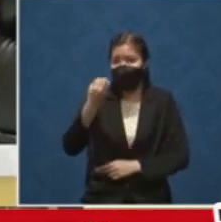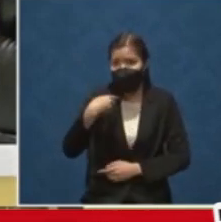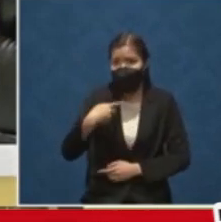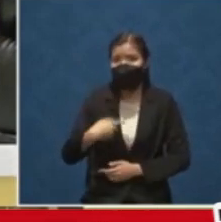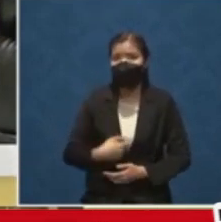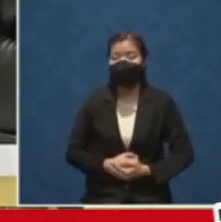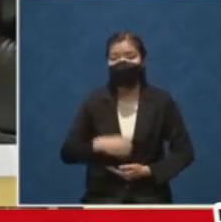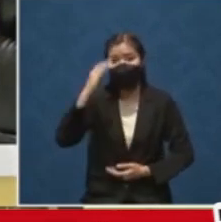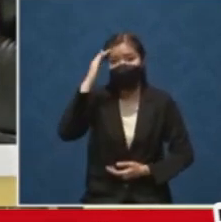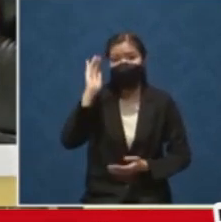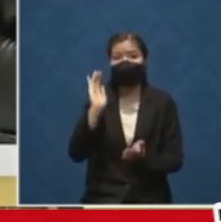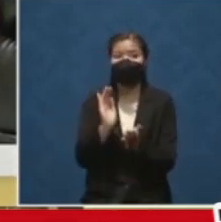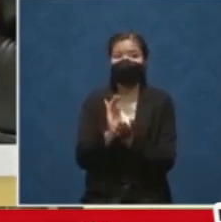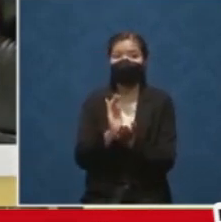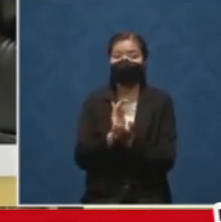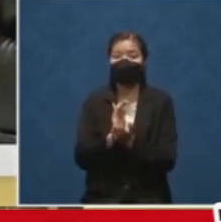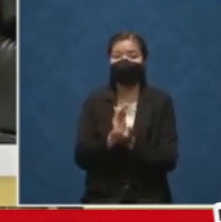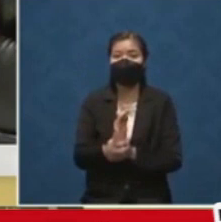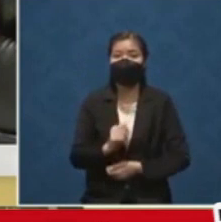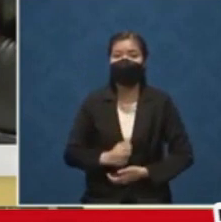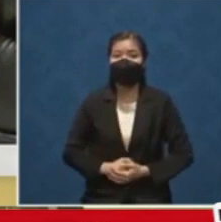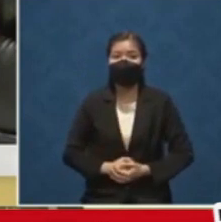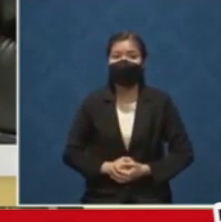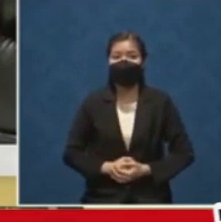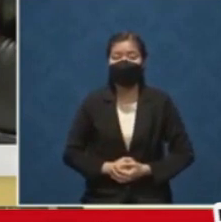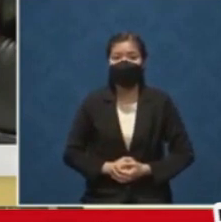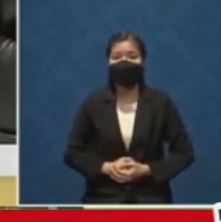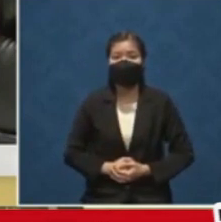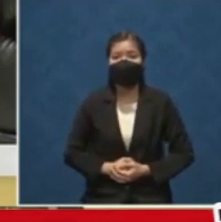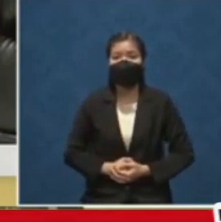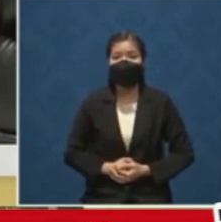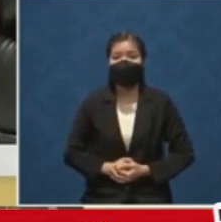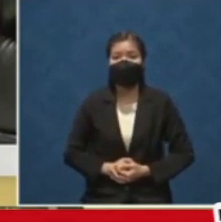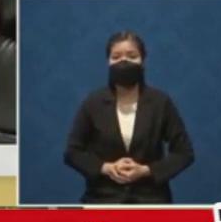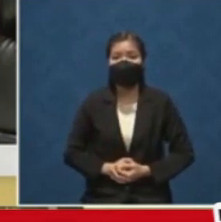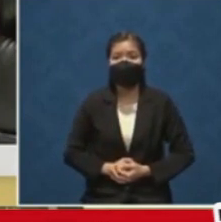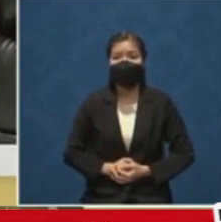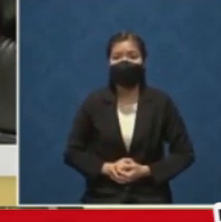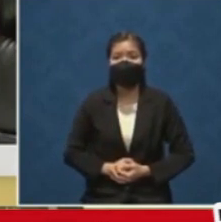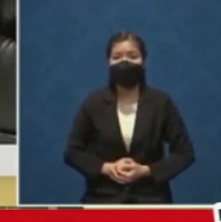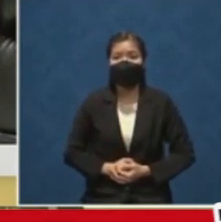พลตำรวจโนั่ทะวัสถาม